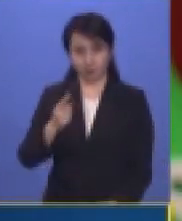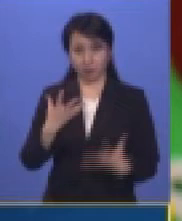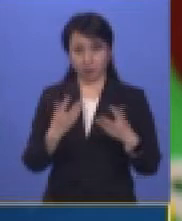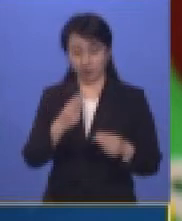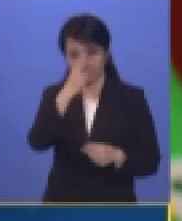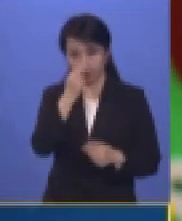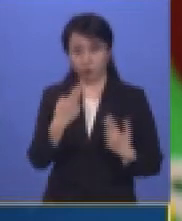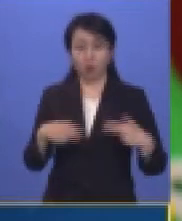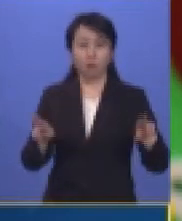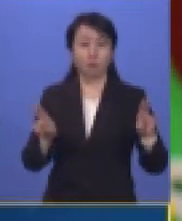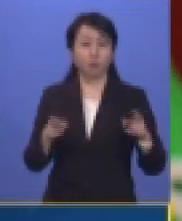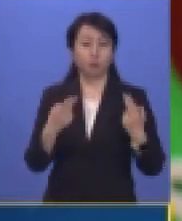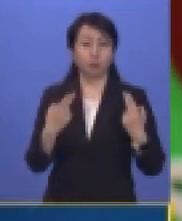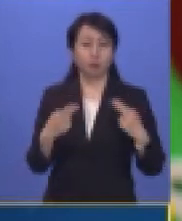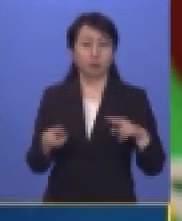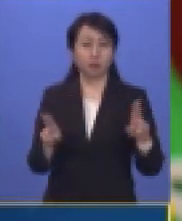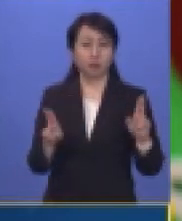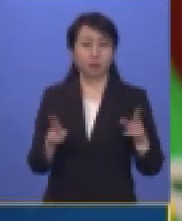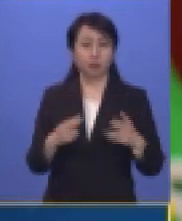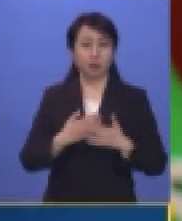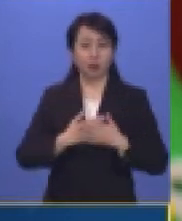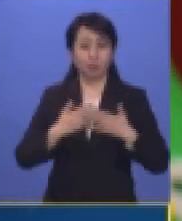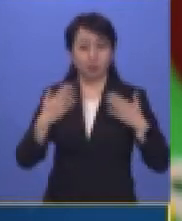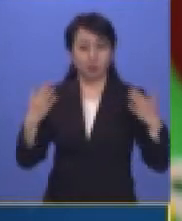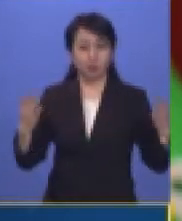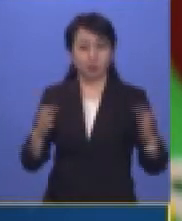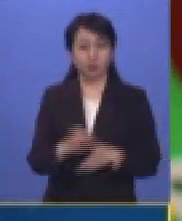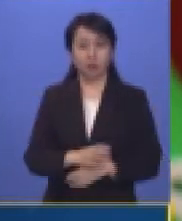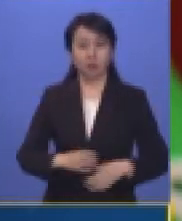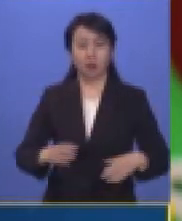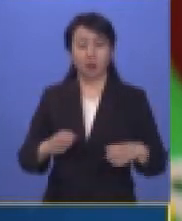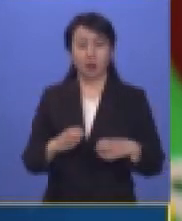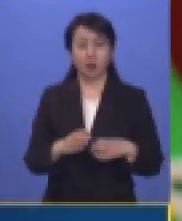традиционной музыки. Это большой коллектив,